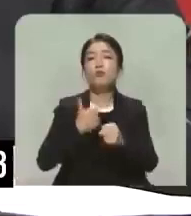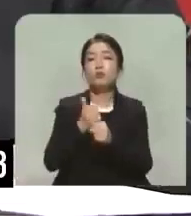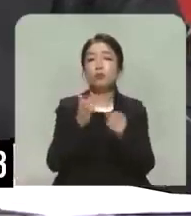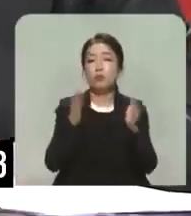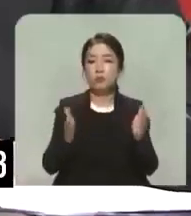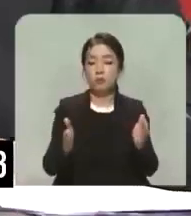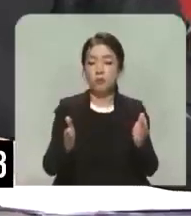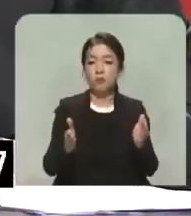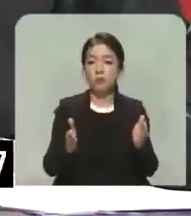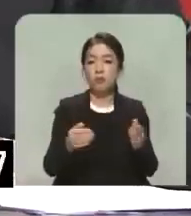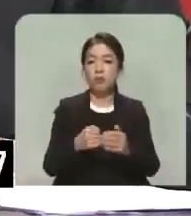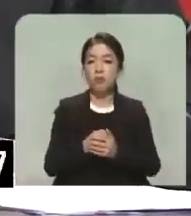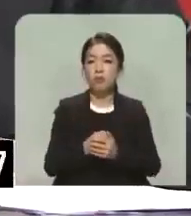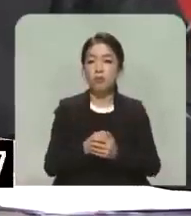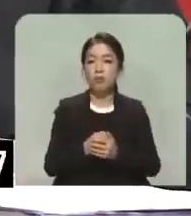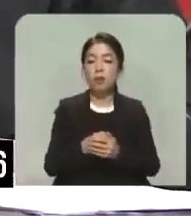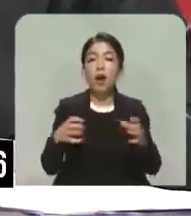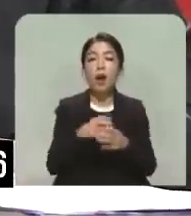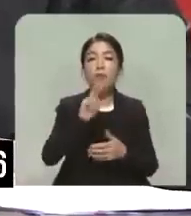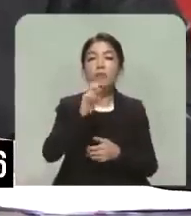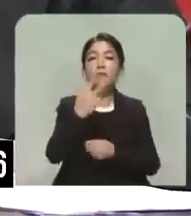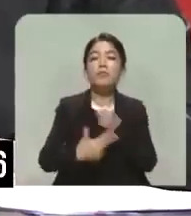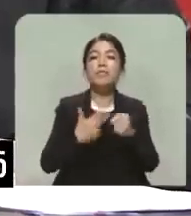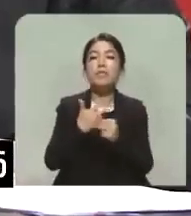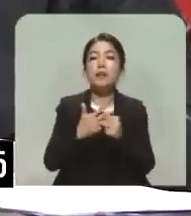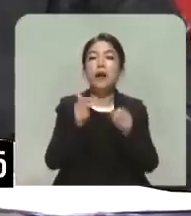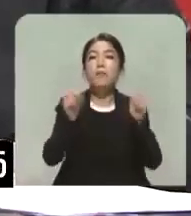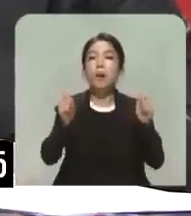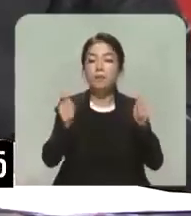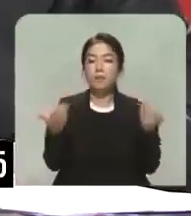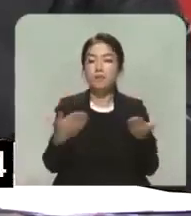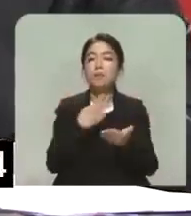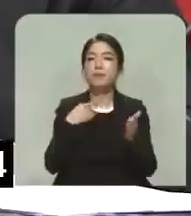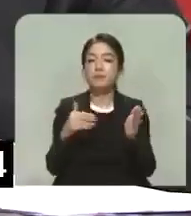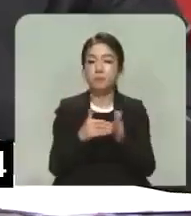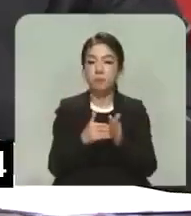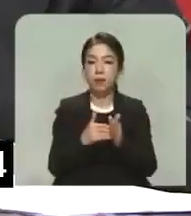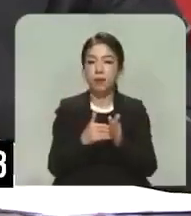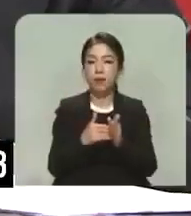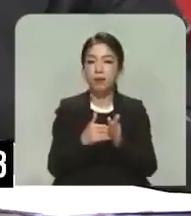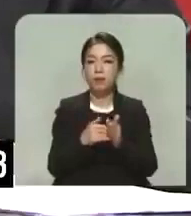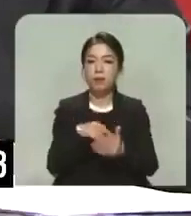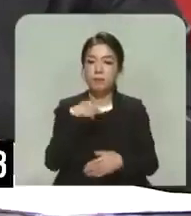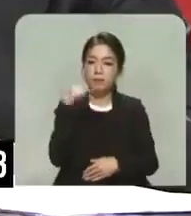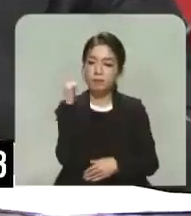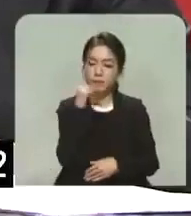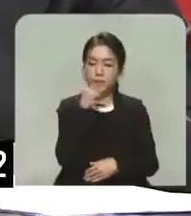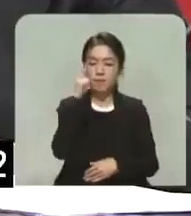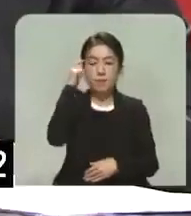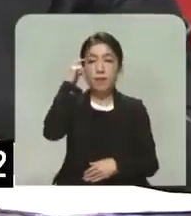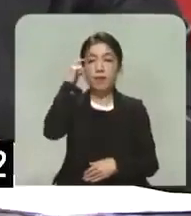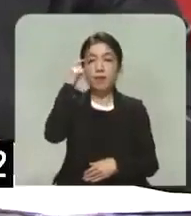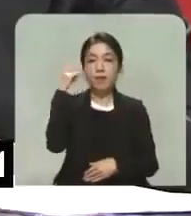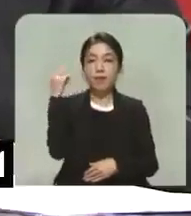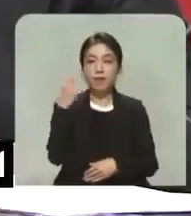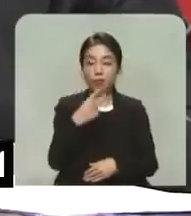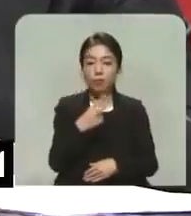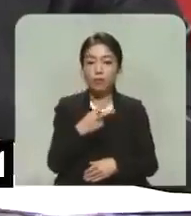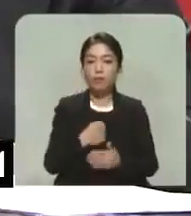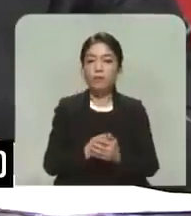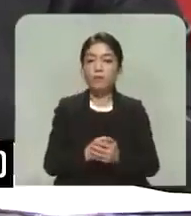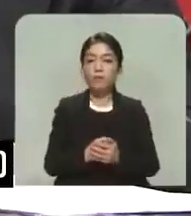예. 또 1년간 합계 27년을 법조계 생활을 했고 그야말로 칼 같은 이성과